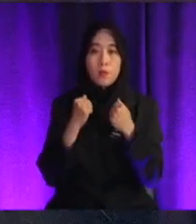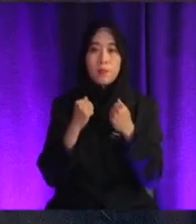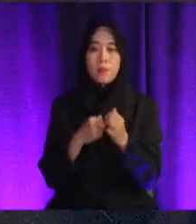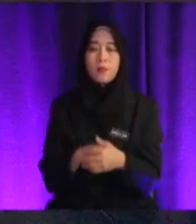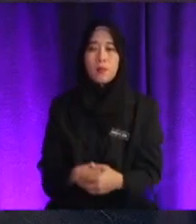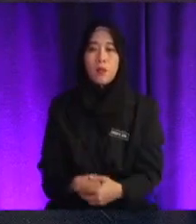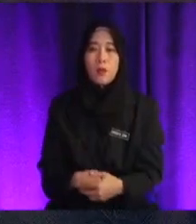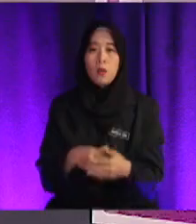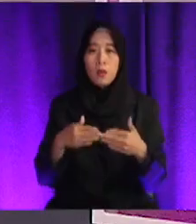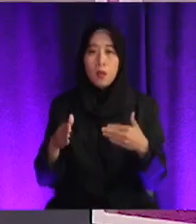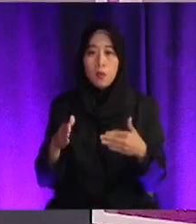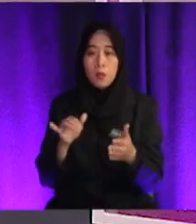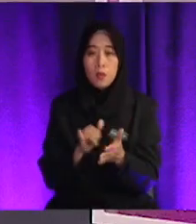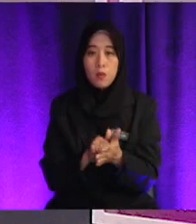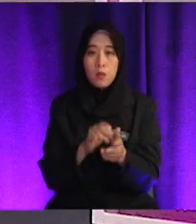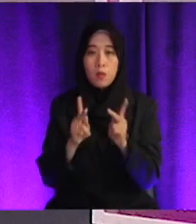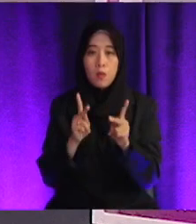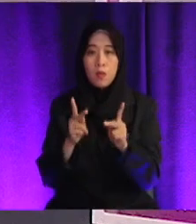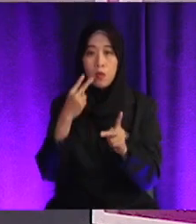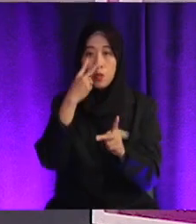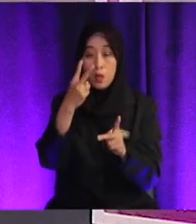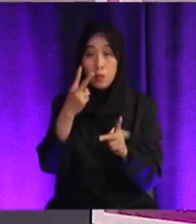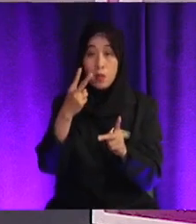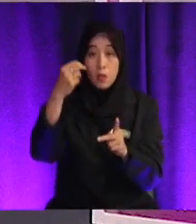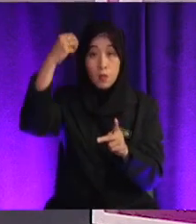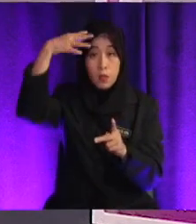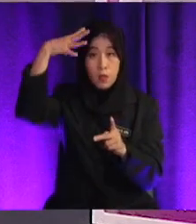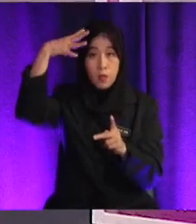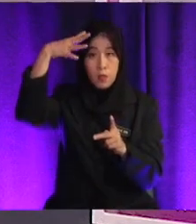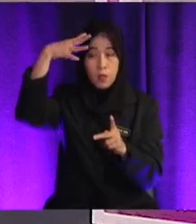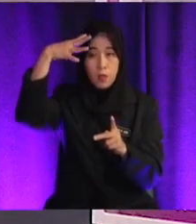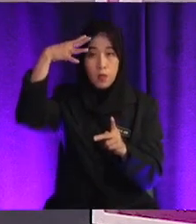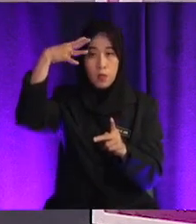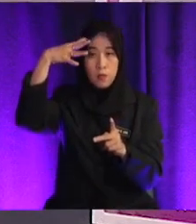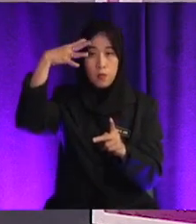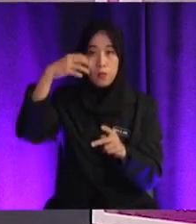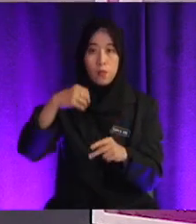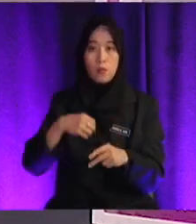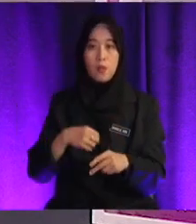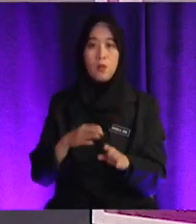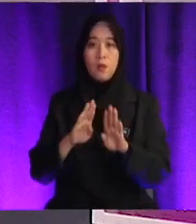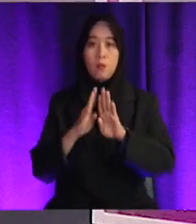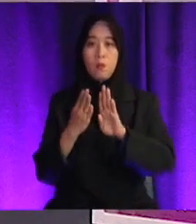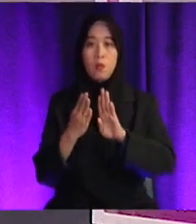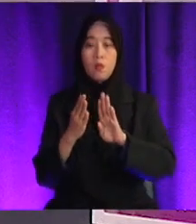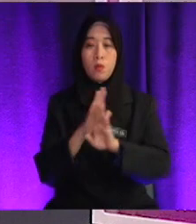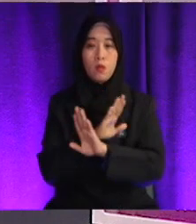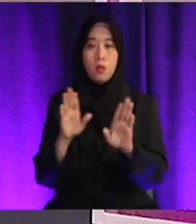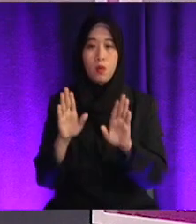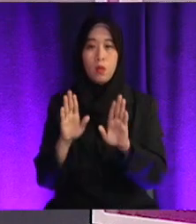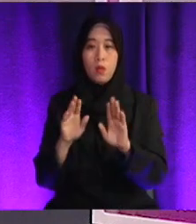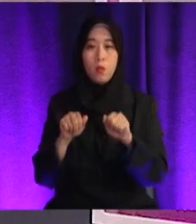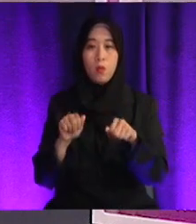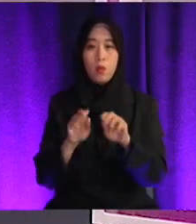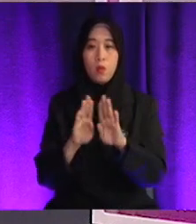Okey. Lepas tu kalau kita nampak ada pancaran matahari ataupun pintu yang tak boleh buka ke, jadi